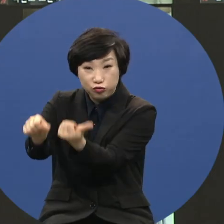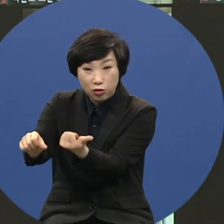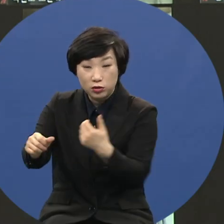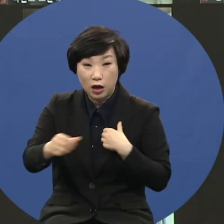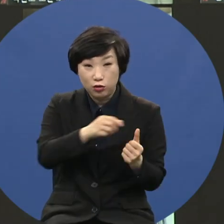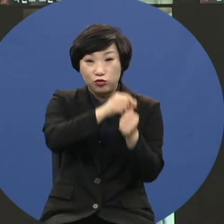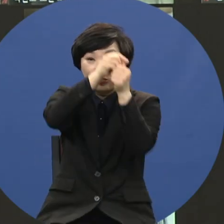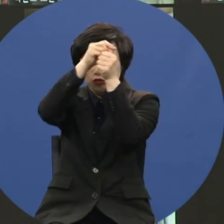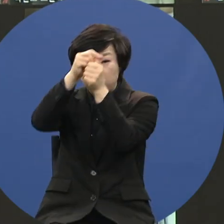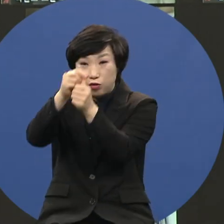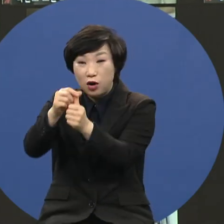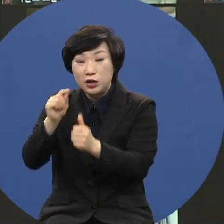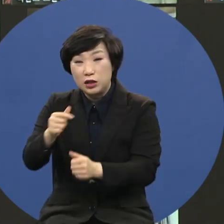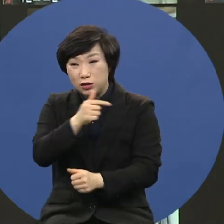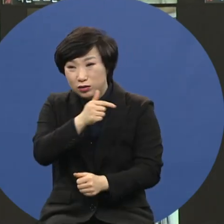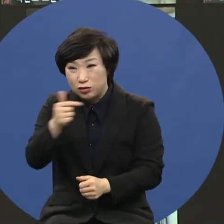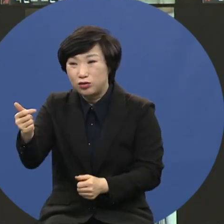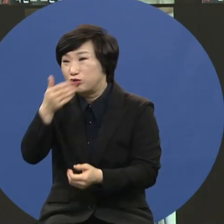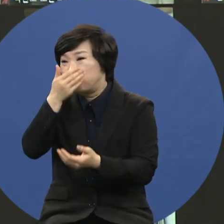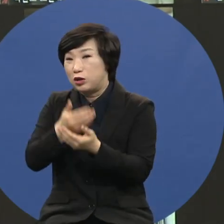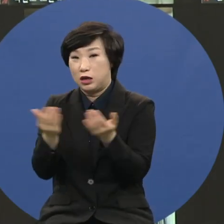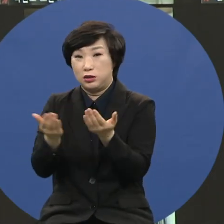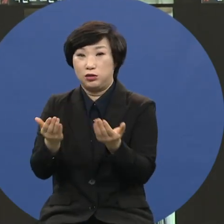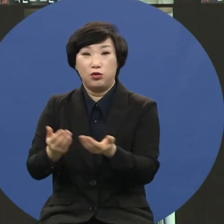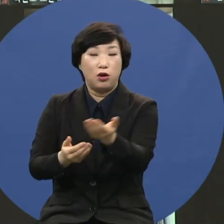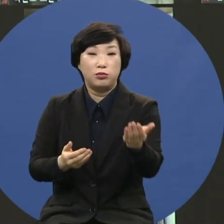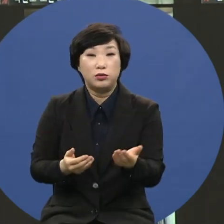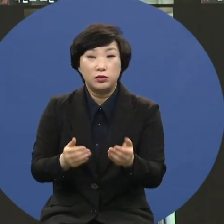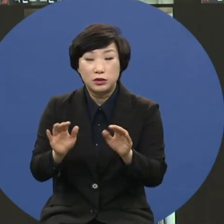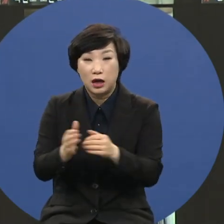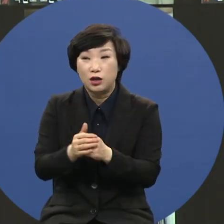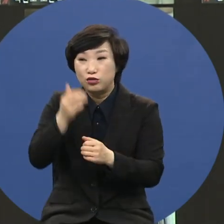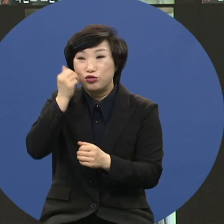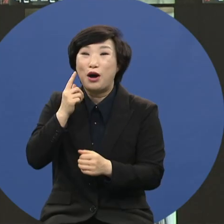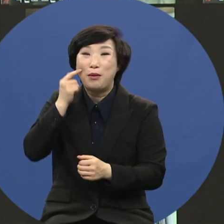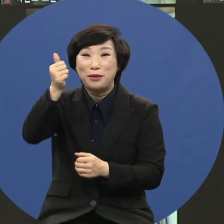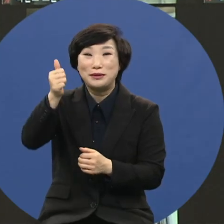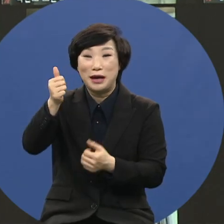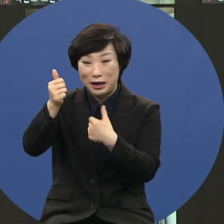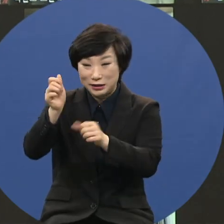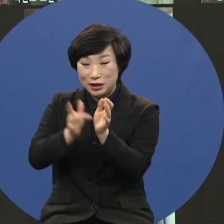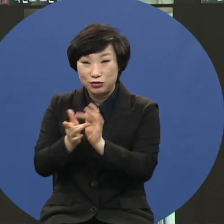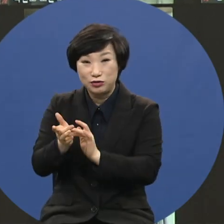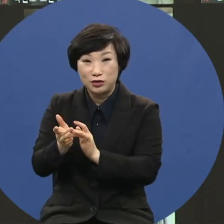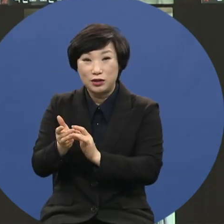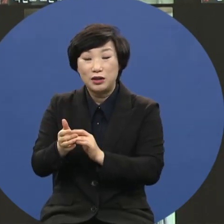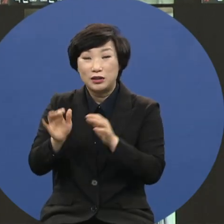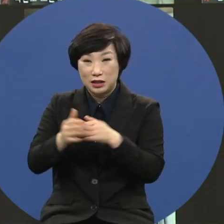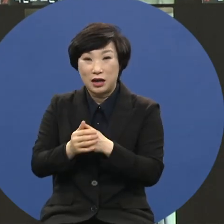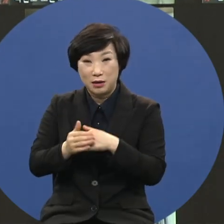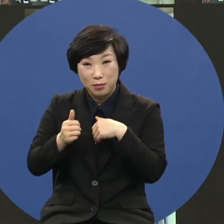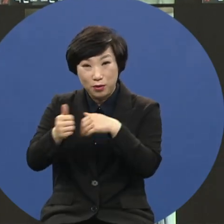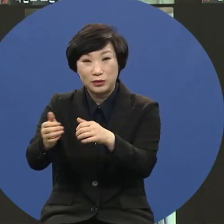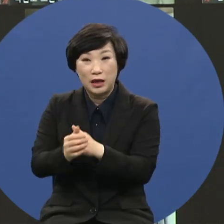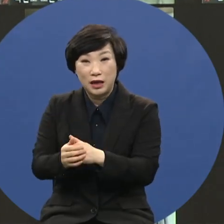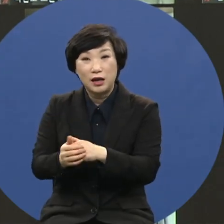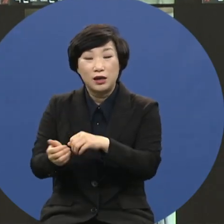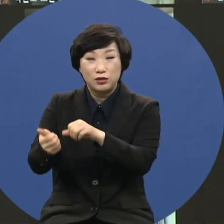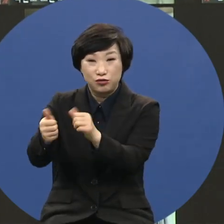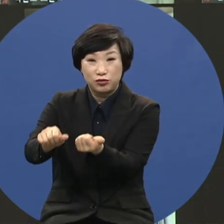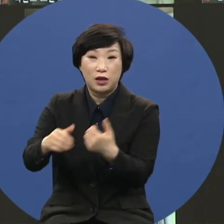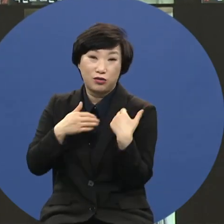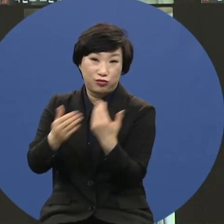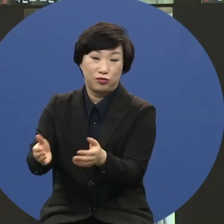살려내시는 이 어마어마한 일을 어떤 아버지가 아들을 이렇게 죽여가면서 자기가 만든 피조물을